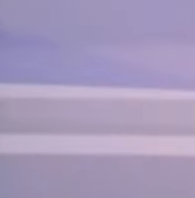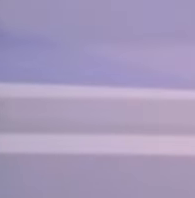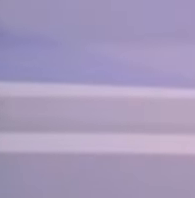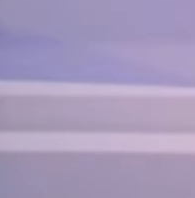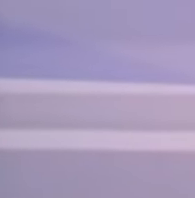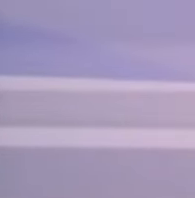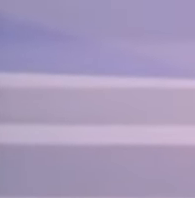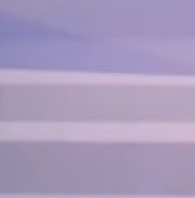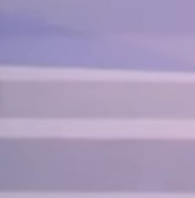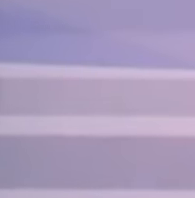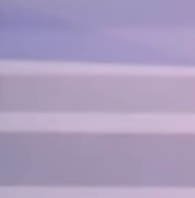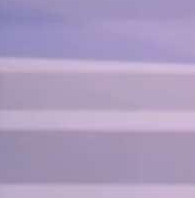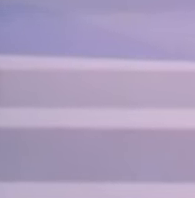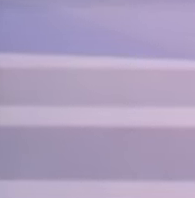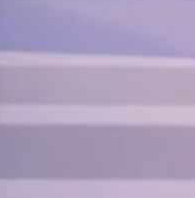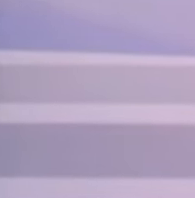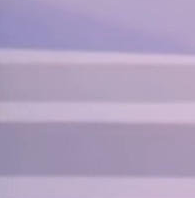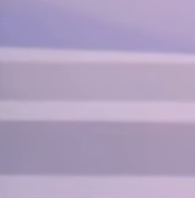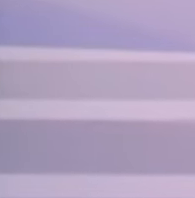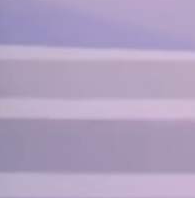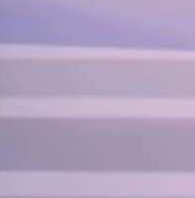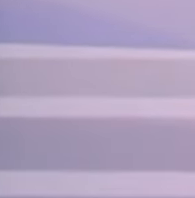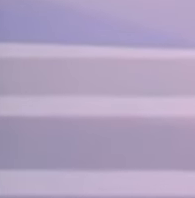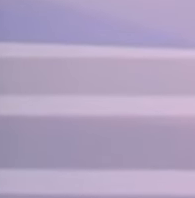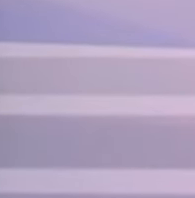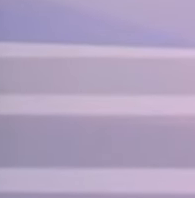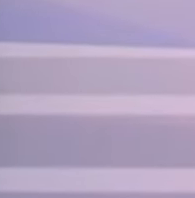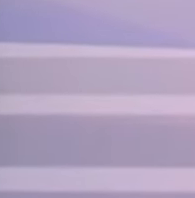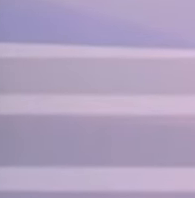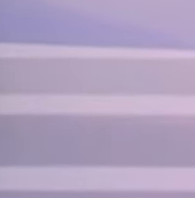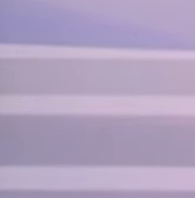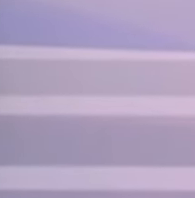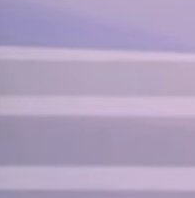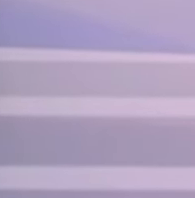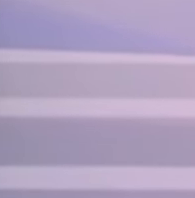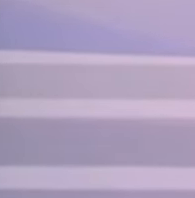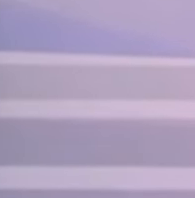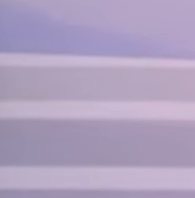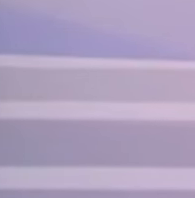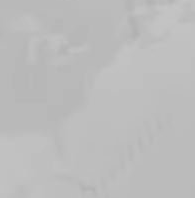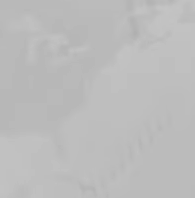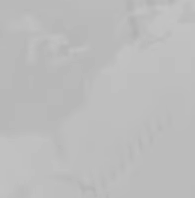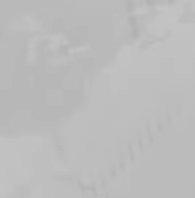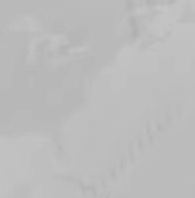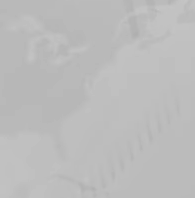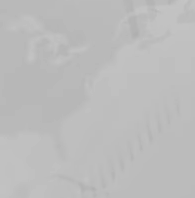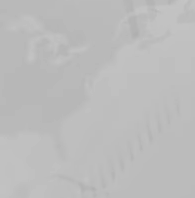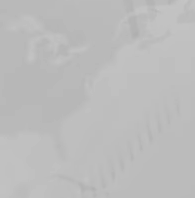abroad, samahan nyo kami sa GMA Pinoy TV at www.gmanews.tv.